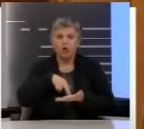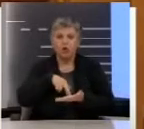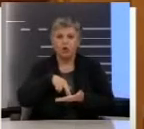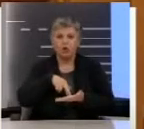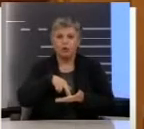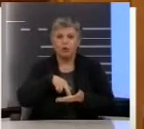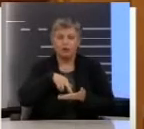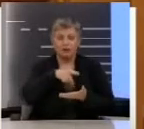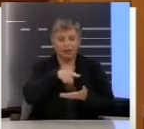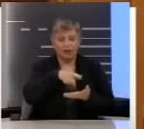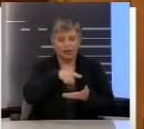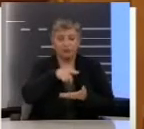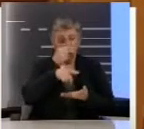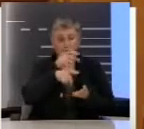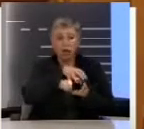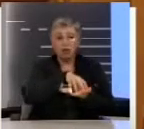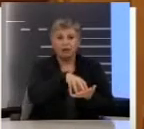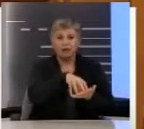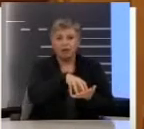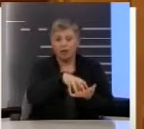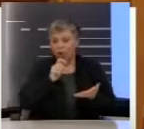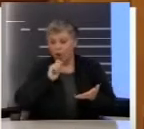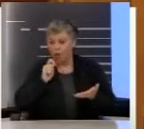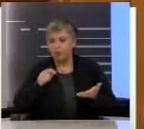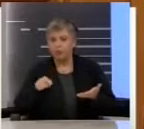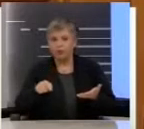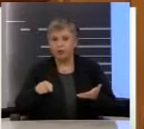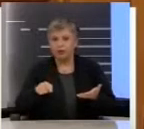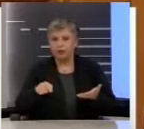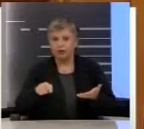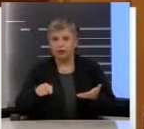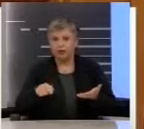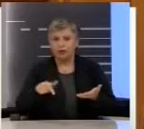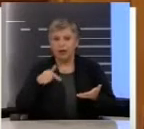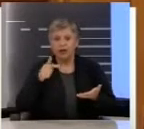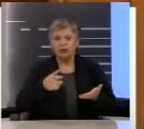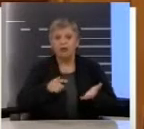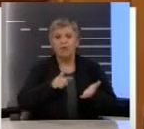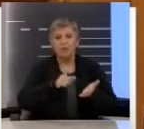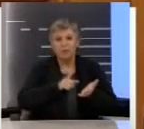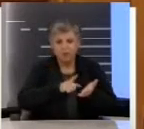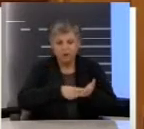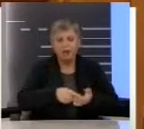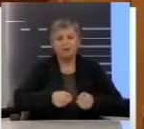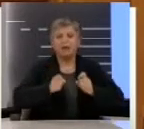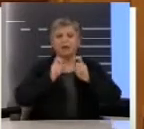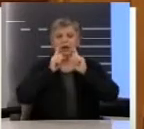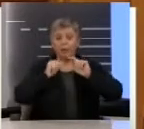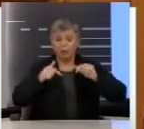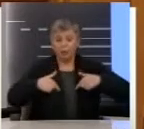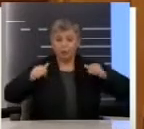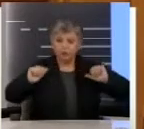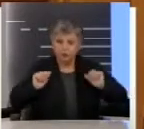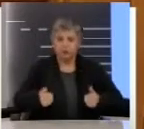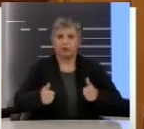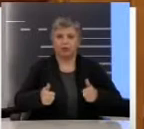Πολιτείας, όχι μόνο δεν μπορούμε να το αποφύγουμε, αλλά θα έλεγα ότι πρέπει τολμηρά να το